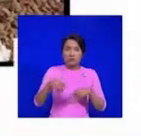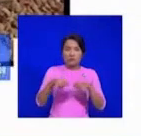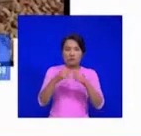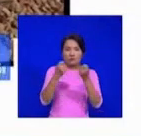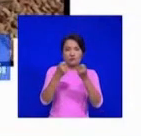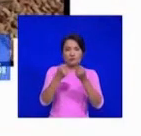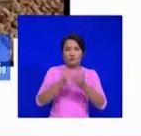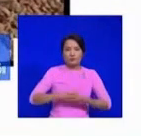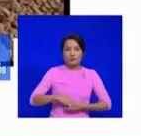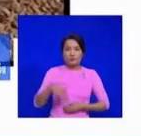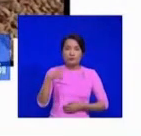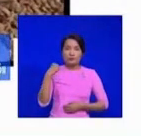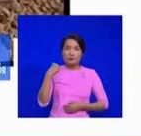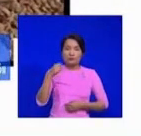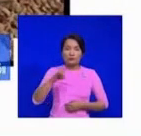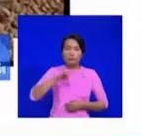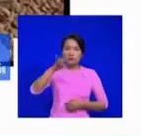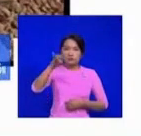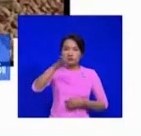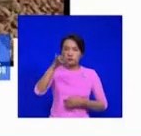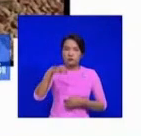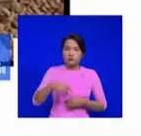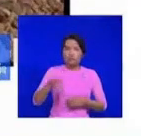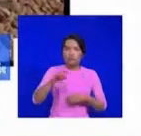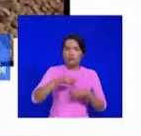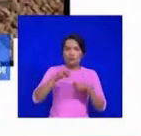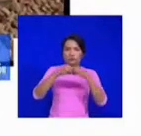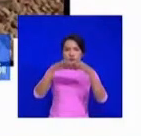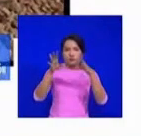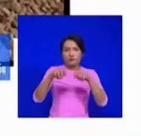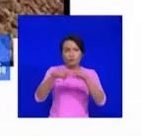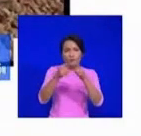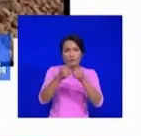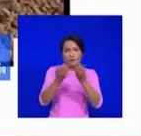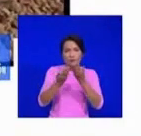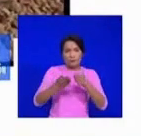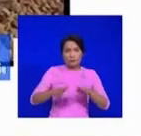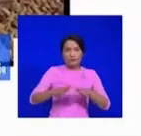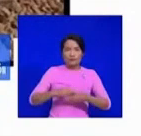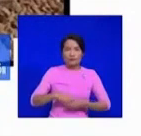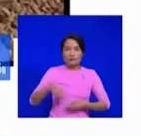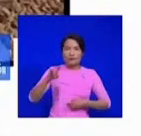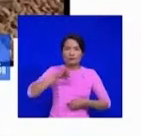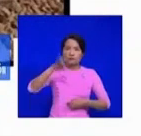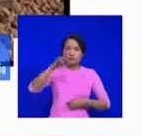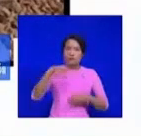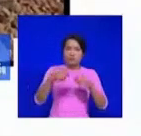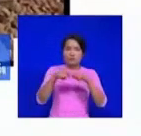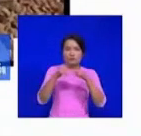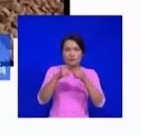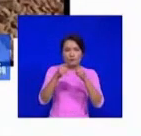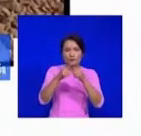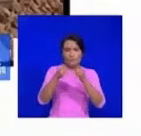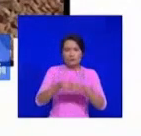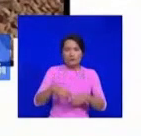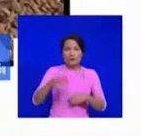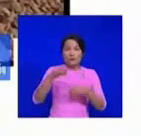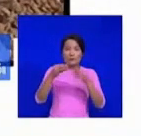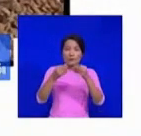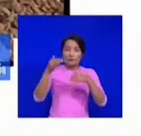ะหลบที่ไหนแล้วมากลางวันกลางคืนเนี่ยเนี่ยแหละครับคือการทำลายขวัญข้อสำคัญที่สุดราค